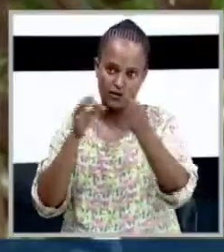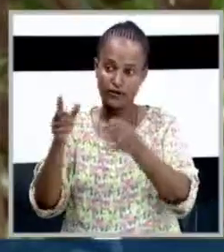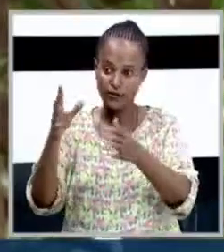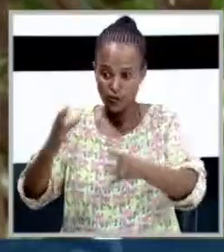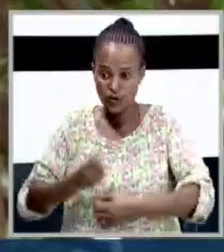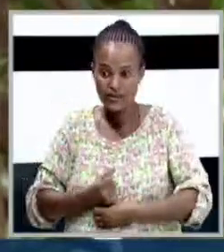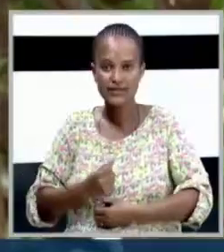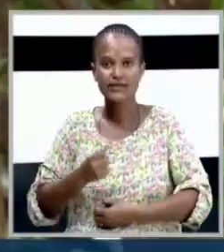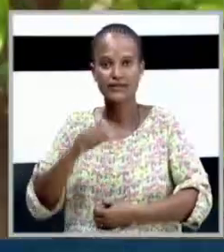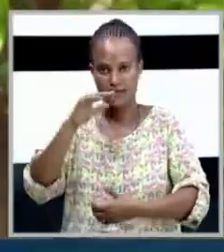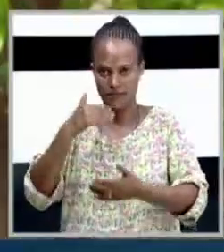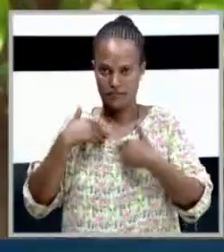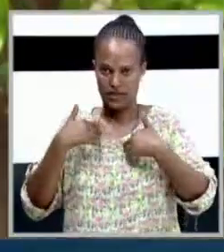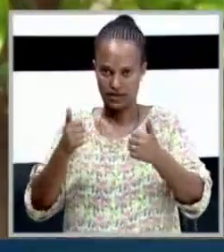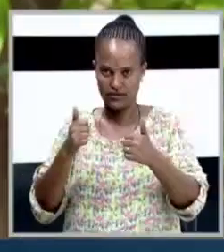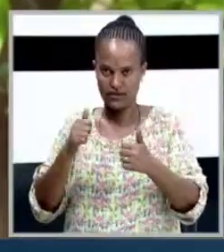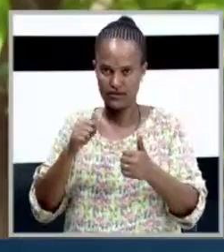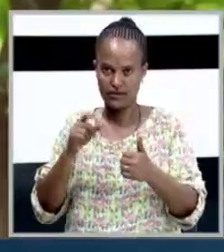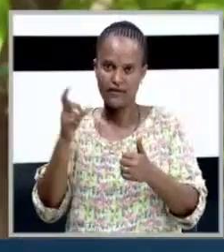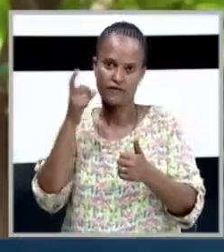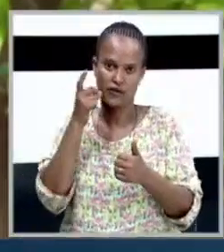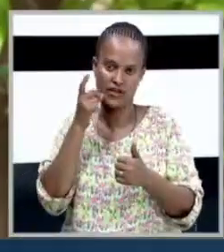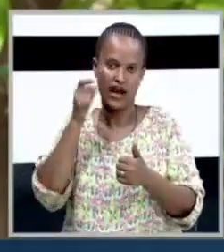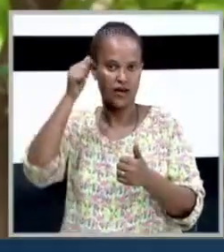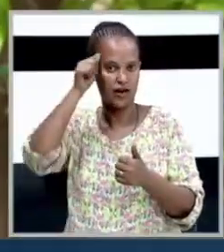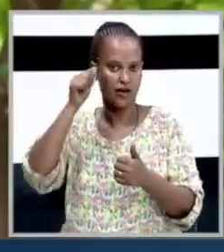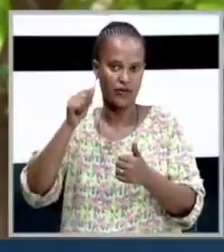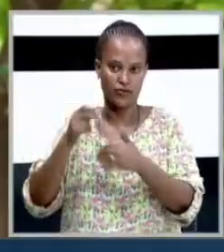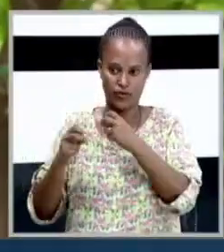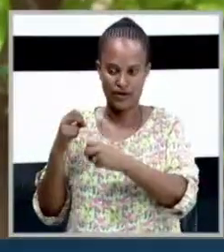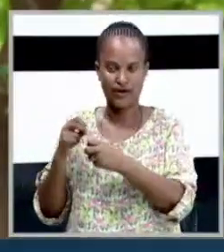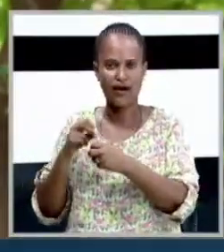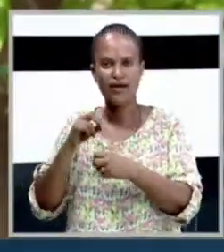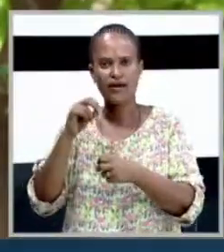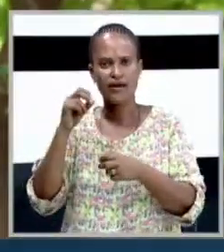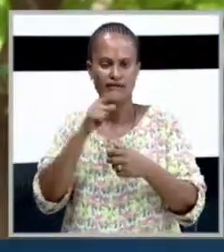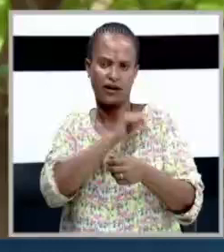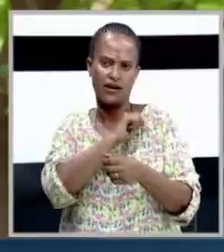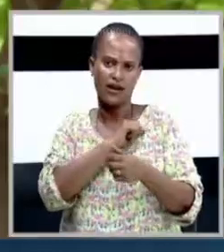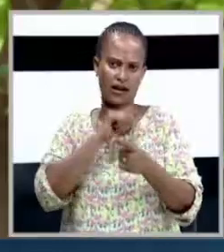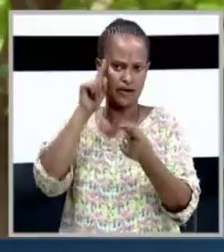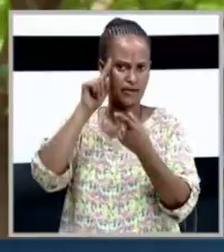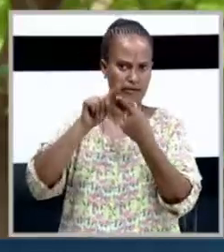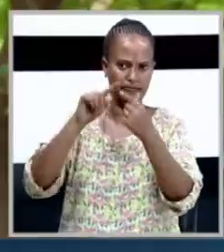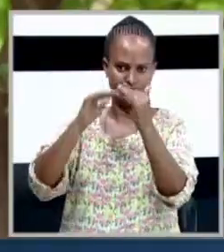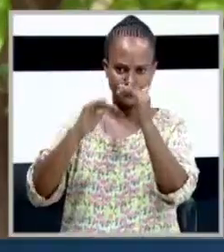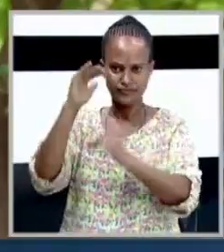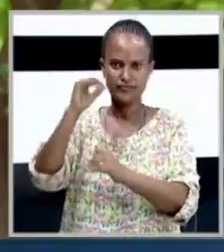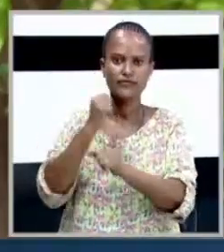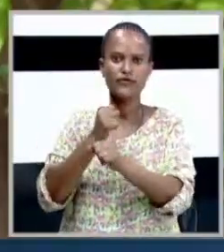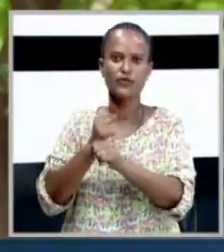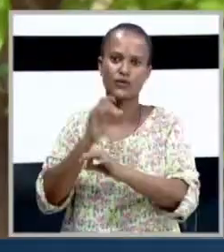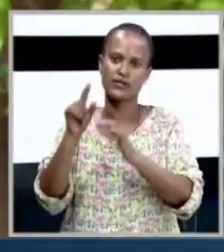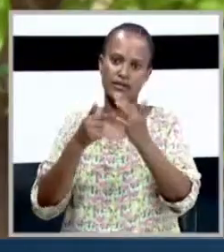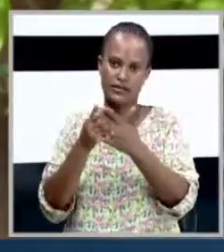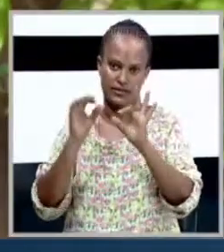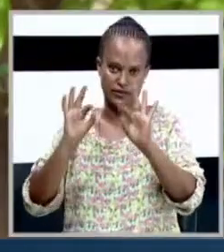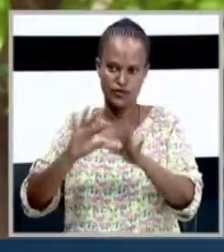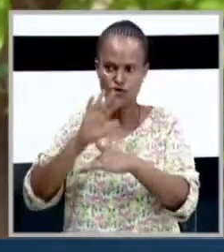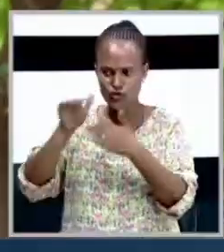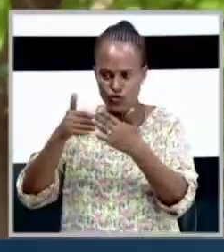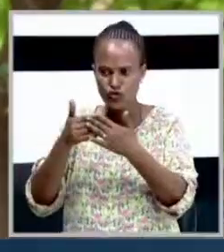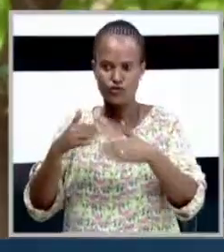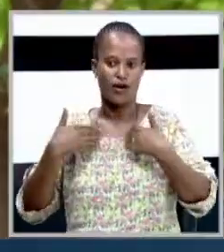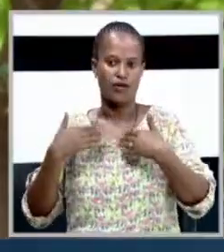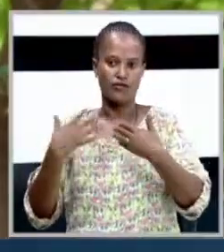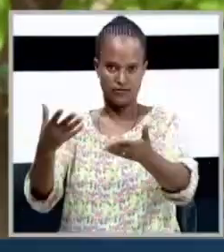ሕድሪ መናእሰይ ተጋሊት ፍሮይና ኣረጋዊ ብወገና ተጋላላይ ካብ ዕላምኡ ንላዕሊ ዝሰርቆ ነገር ስለ ዘይብሉ ንኹሉ